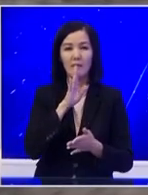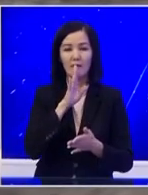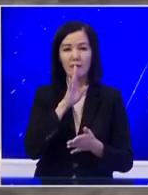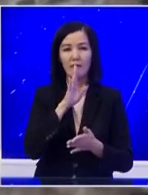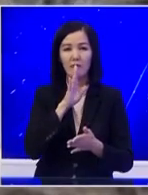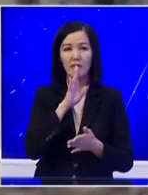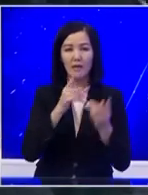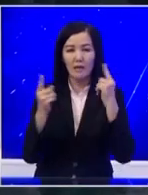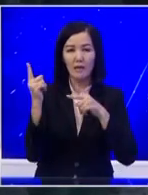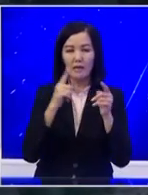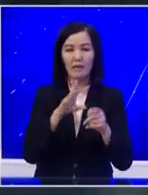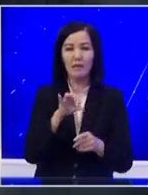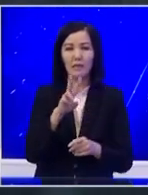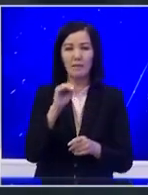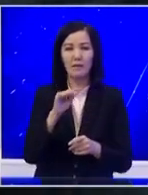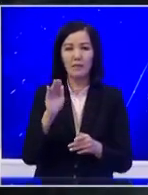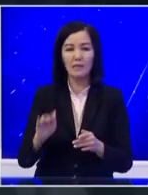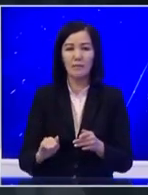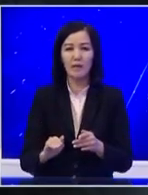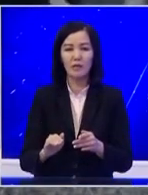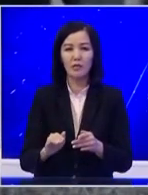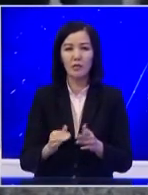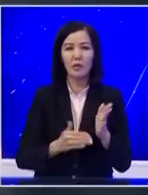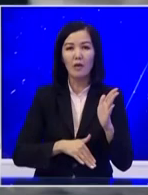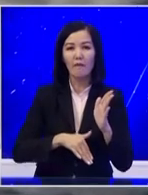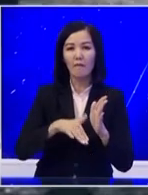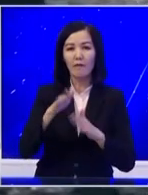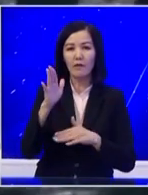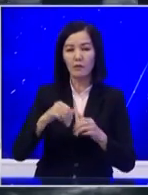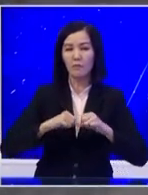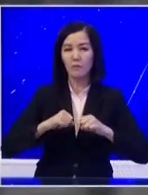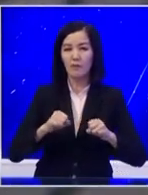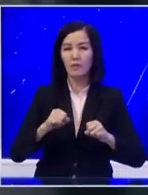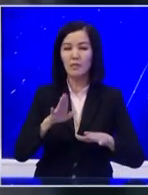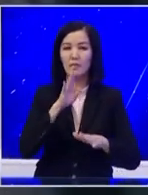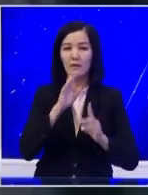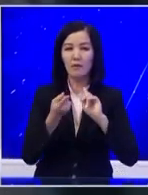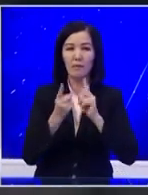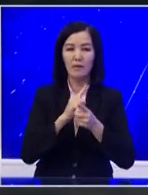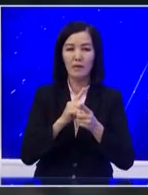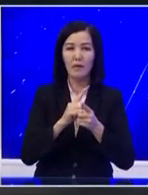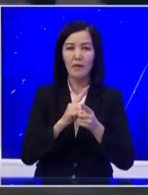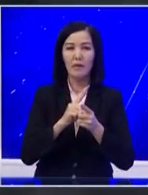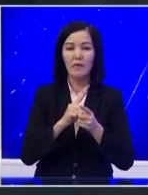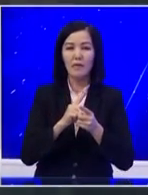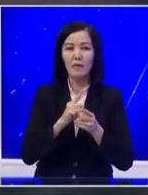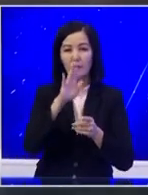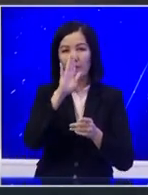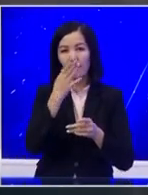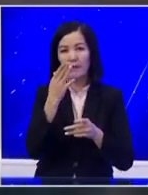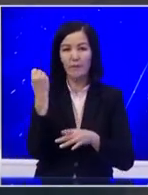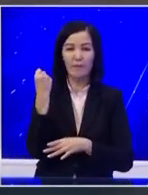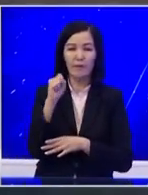Из маленькой девочки ей суждено стать искусным воином, пережить потерю близких людей, отомстить предателям и объединить сакские